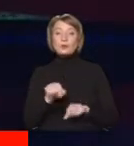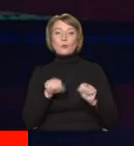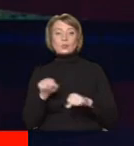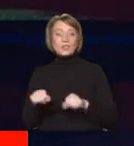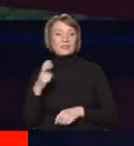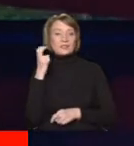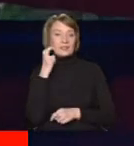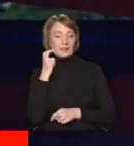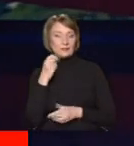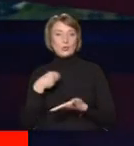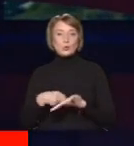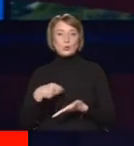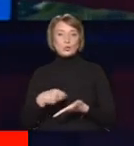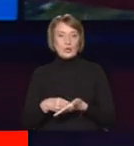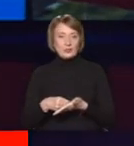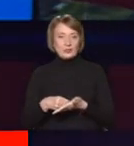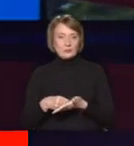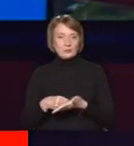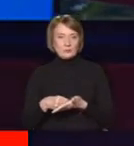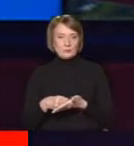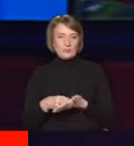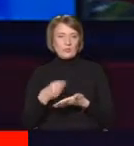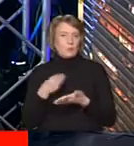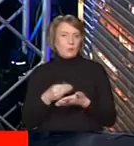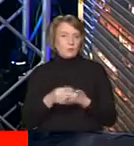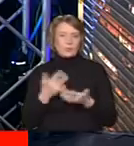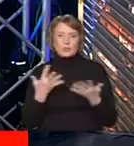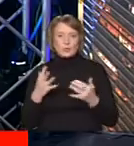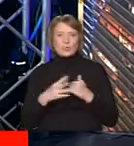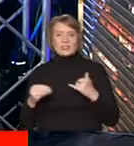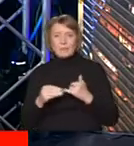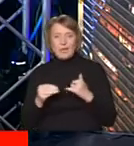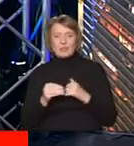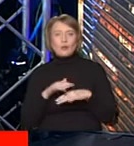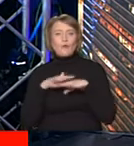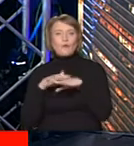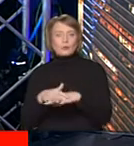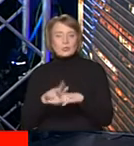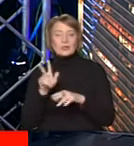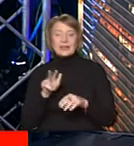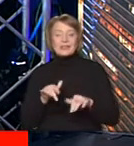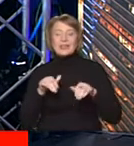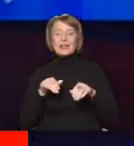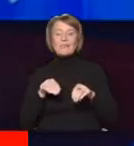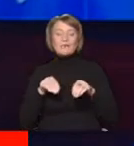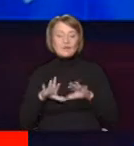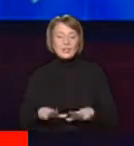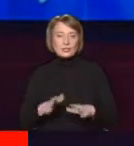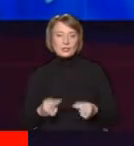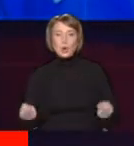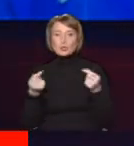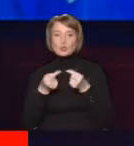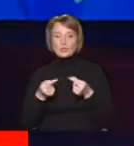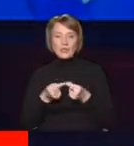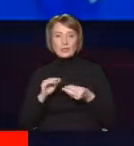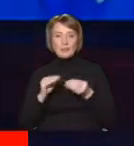Києва, можливості бюджету йдуть, і не тільки бюджету, якщо ми говоримо, наприклад, по земельного фонду Києва, вони йдуть не на вирішення очевидних проблем, так? А